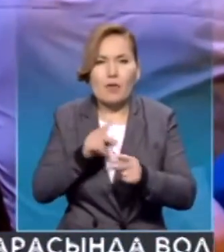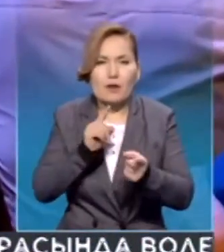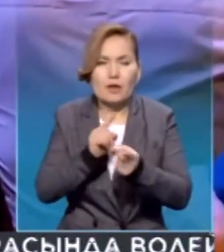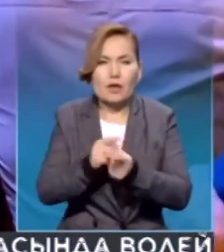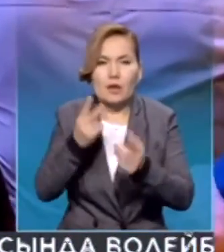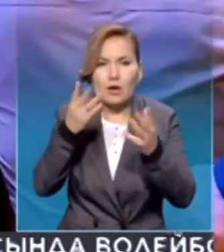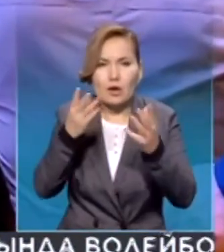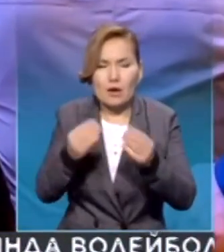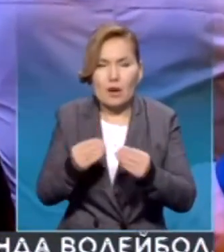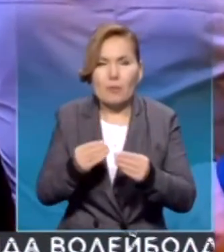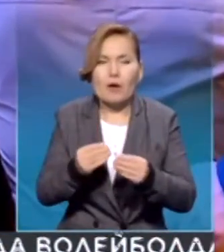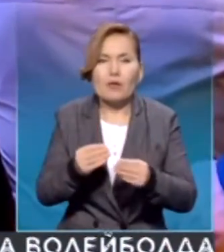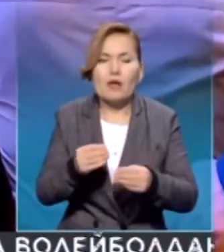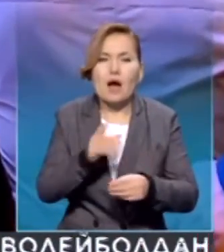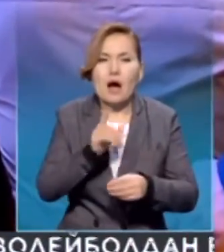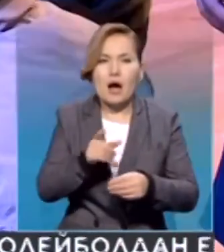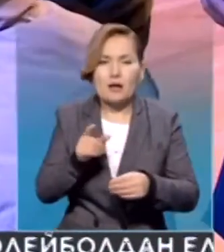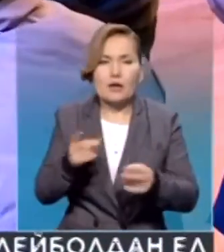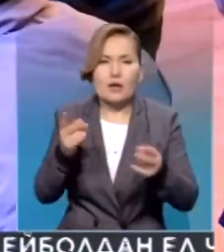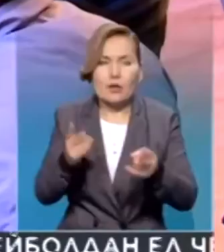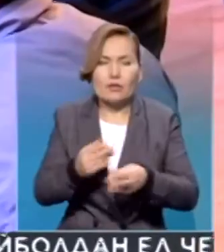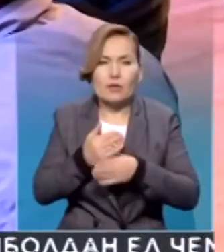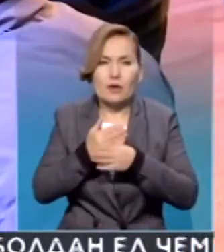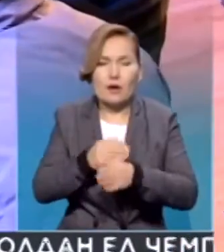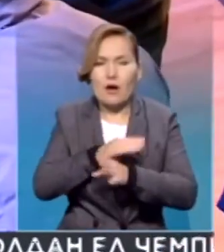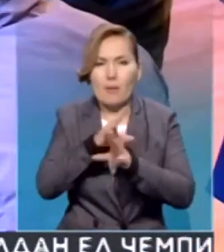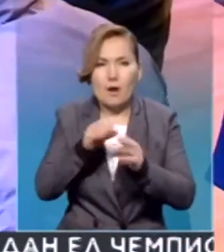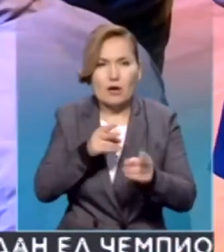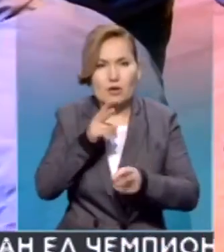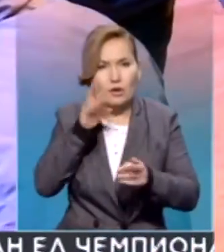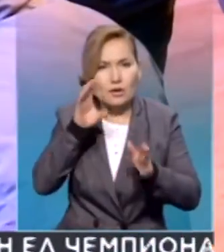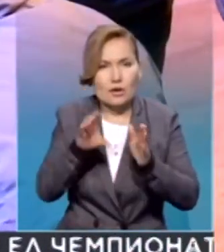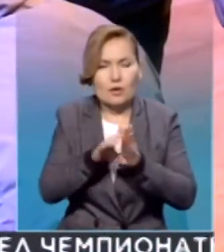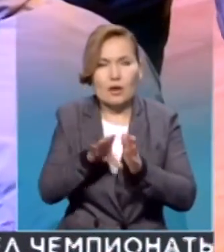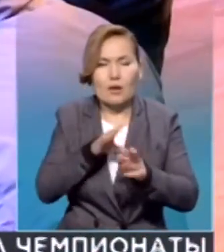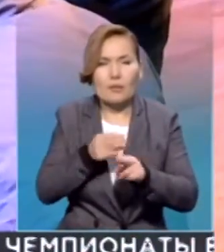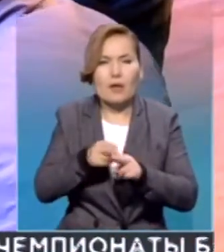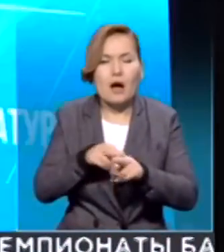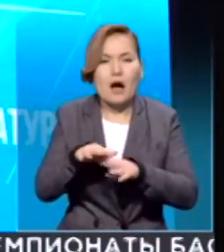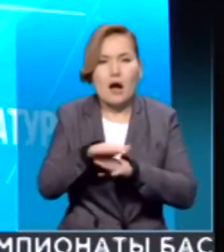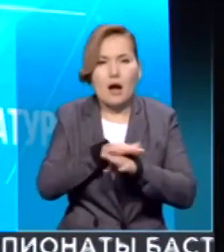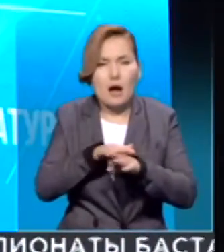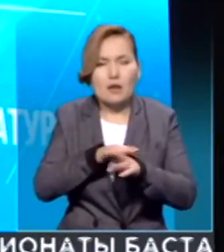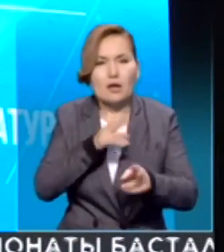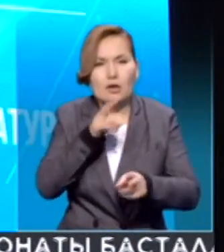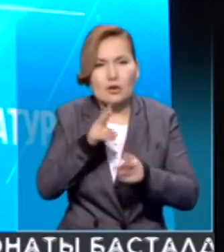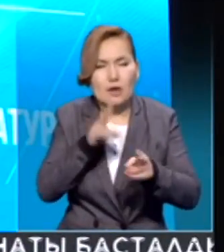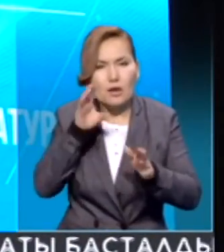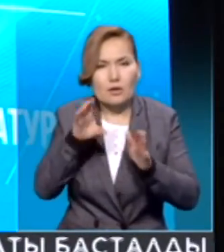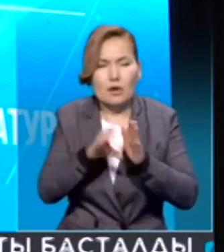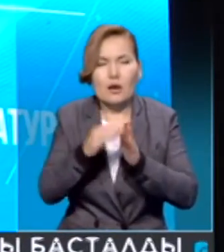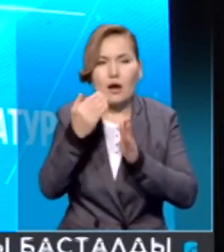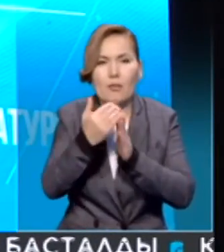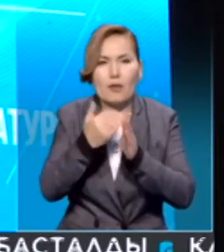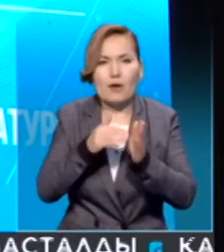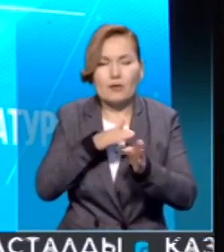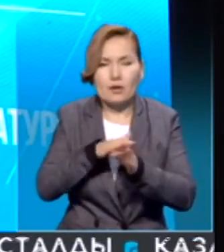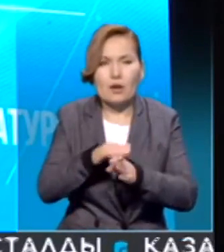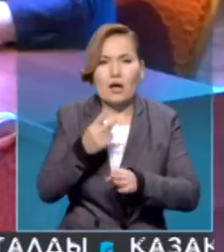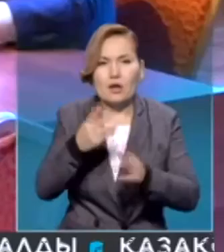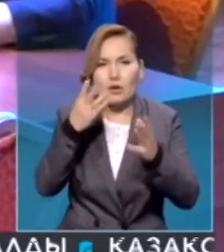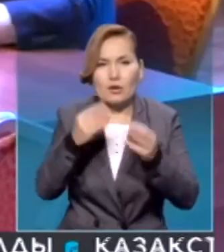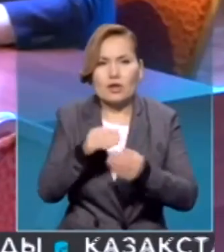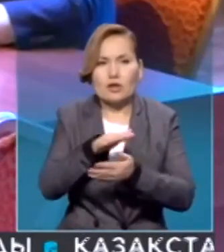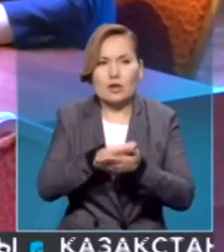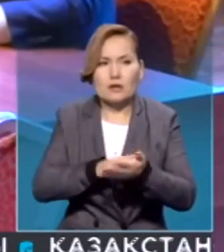ішінде мұқтаждығын айтқан 500-ден астам азаматтың талап тілегін тыңдады. Халық үніне құлақ асатын мемлекет тұжырымдамасы аясындағы шара тағы 2